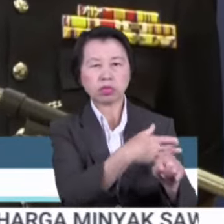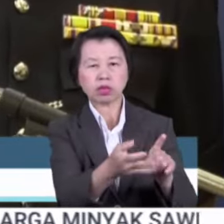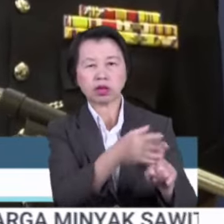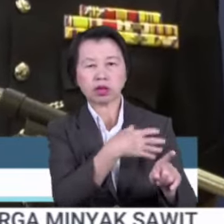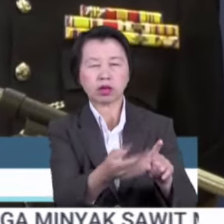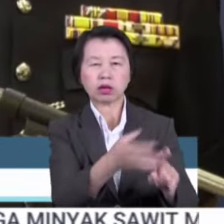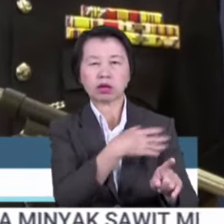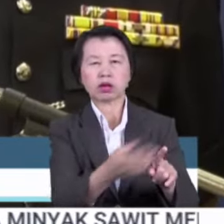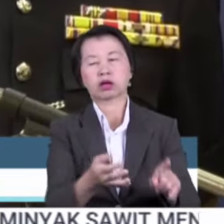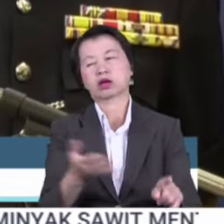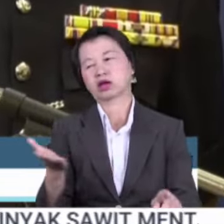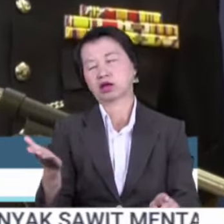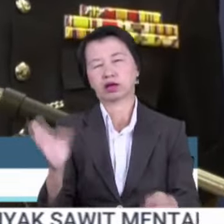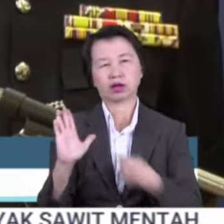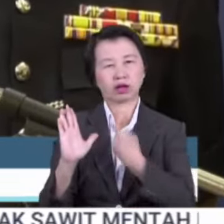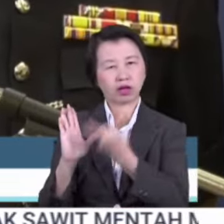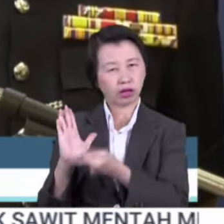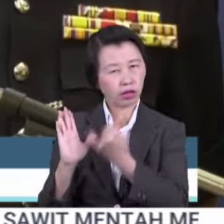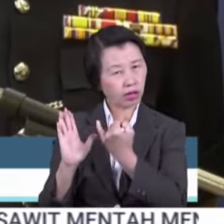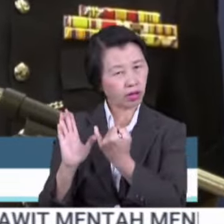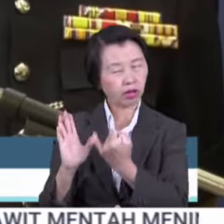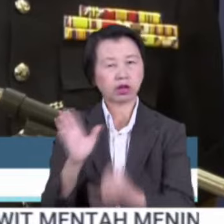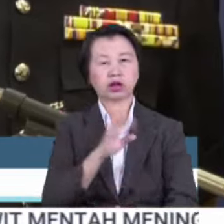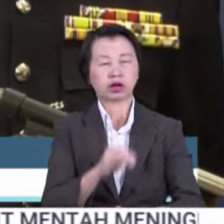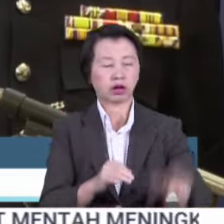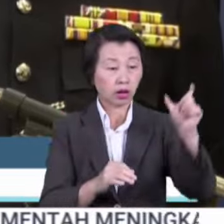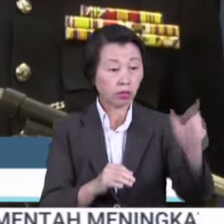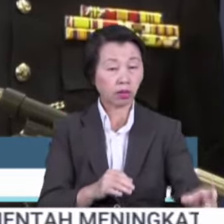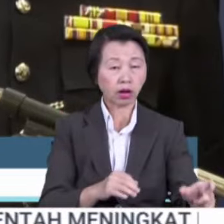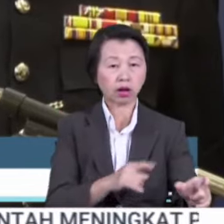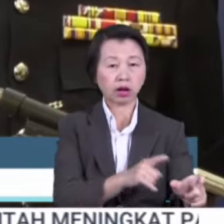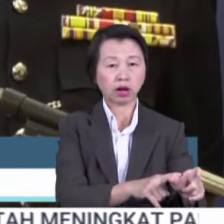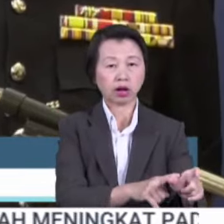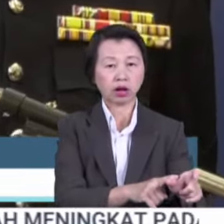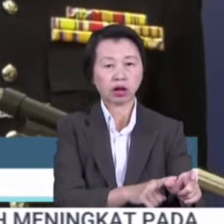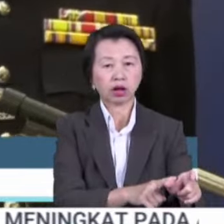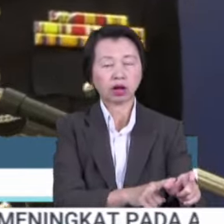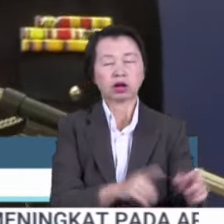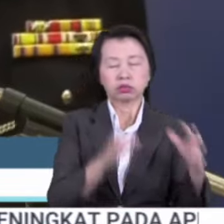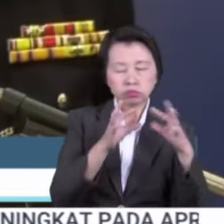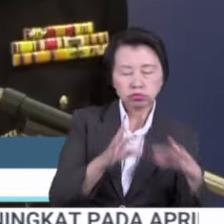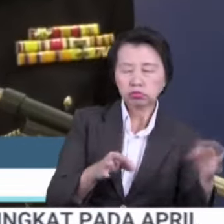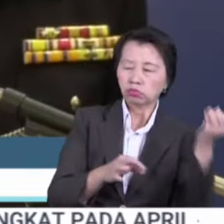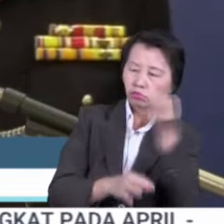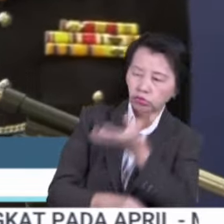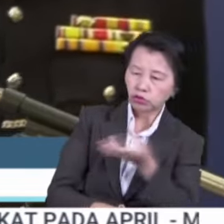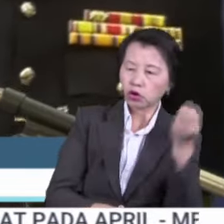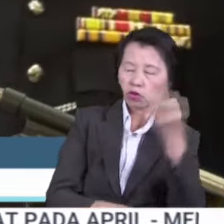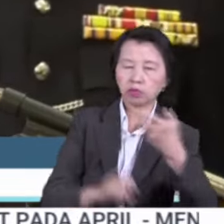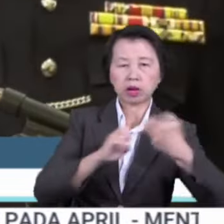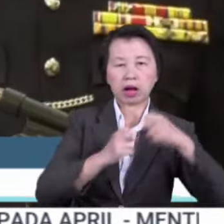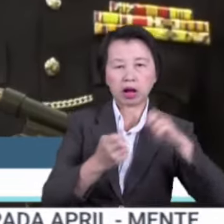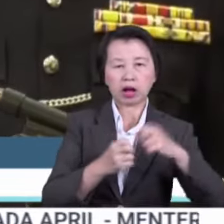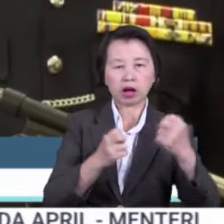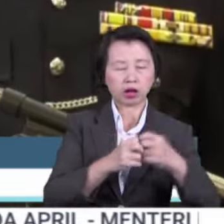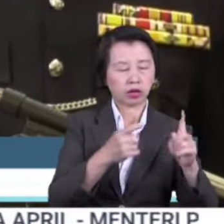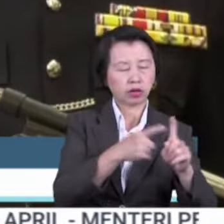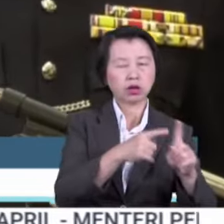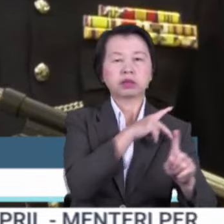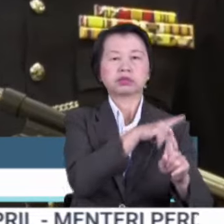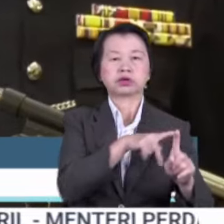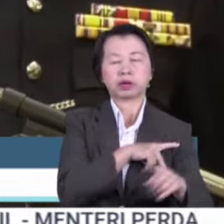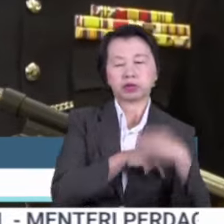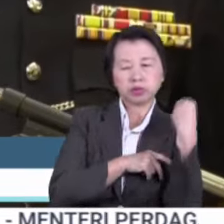secara tidak langsung juga telah menceritakan masalah-masalah pribadi